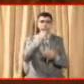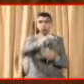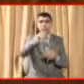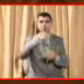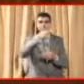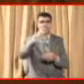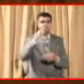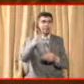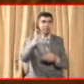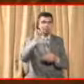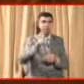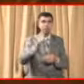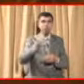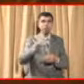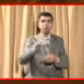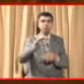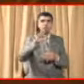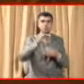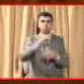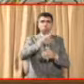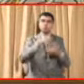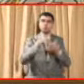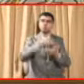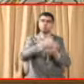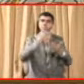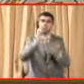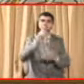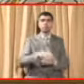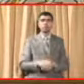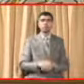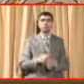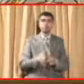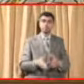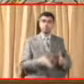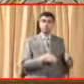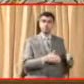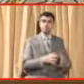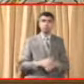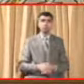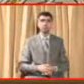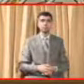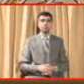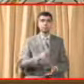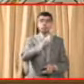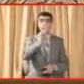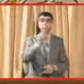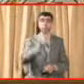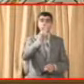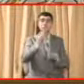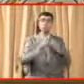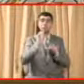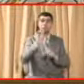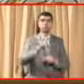في التوابل. شكرا لكم. تعقيب احد النواب المحترمين، تفضلوا سيد